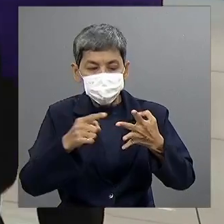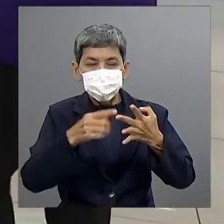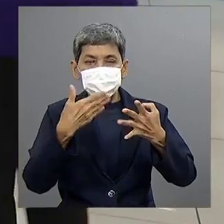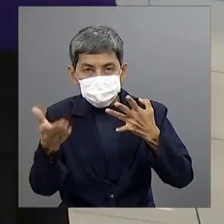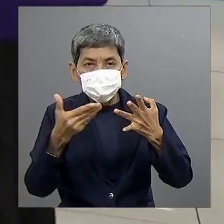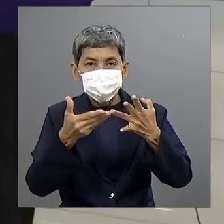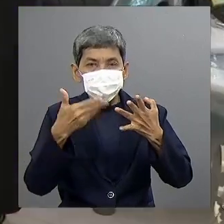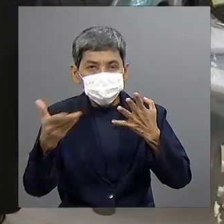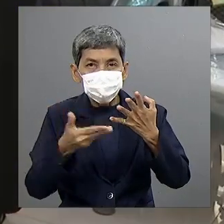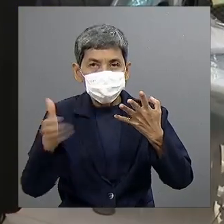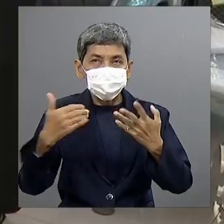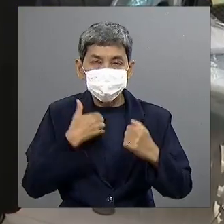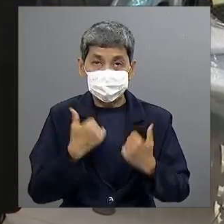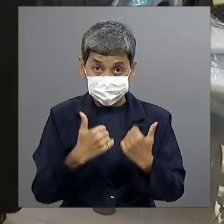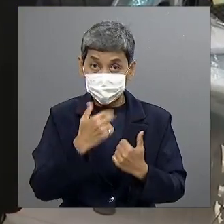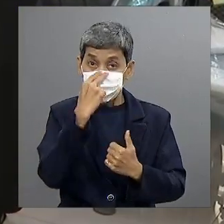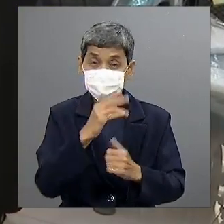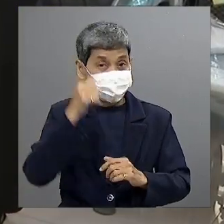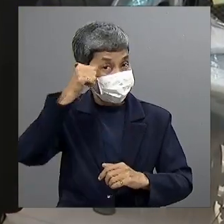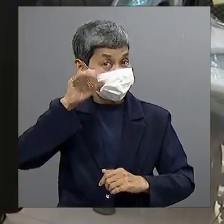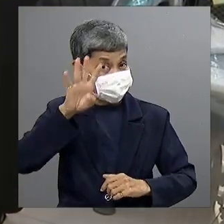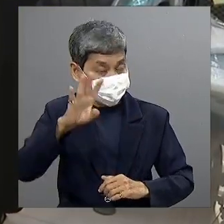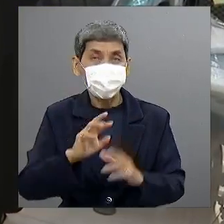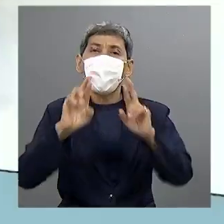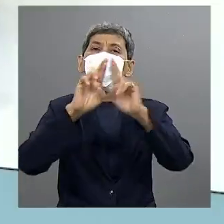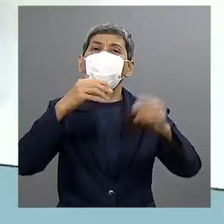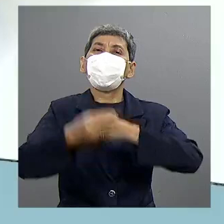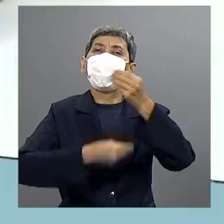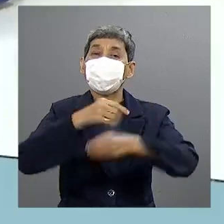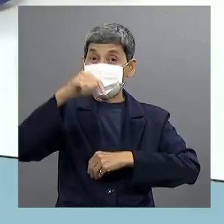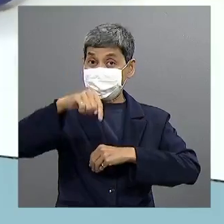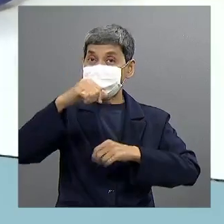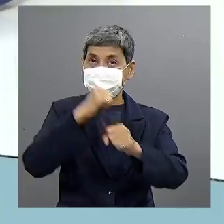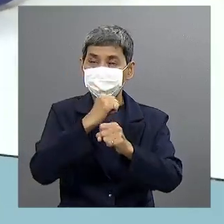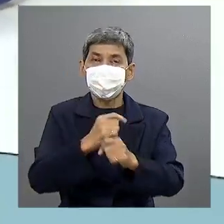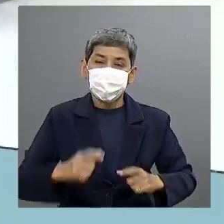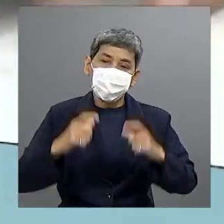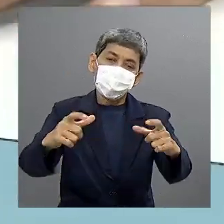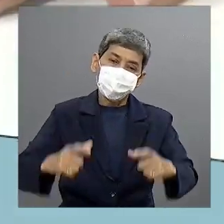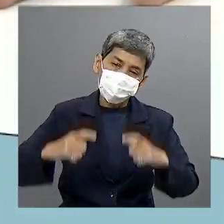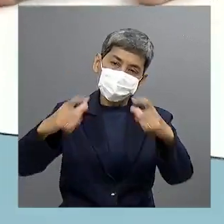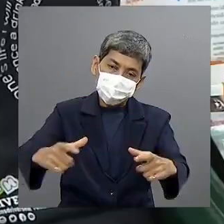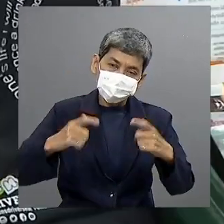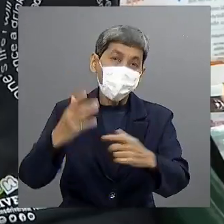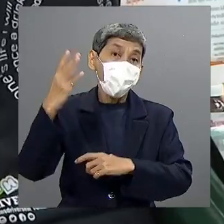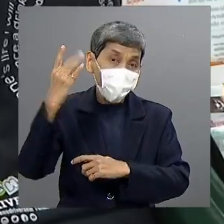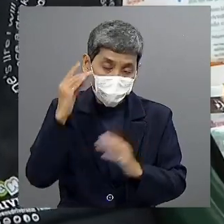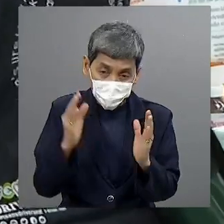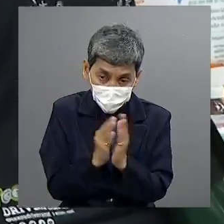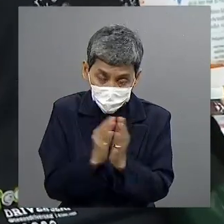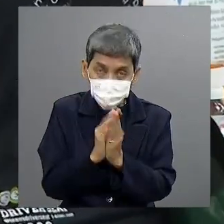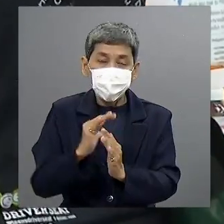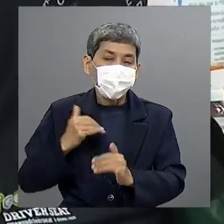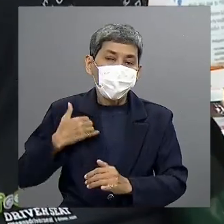และสำหรับข้อมูลตลอด4วันนะคะที่ร้านขายยาแห่งนี้ได้มีการแจก ATK ค่ะจนถึงเมื่อวานนี้พบว่ามีผู้เดินทางมา